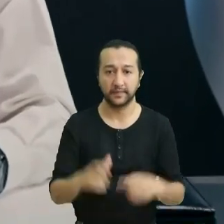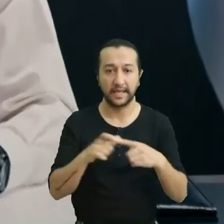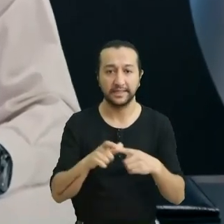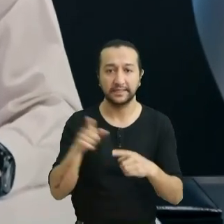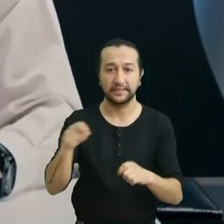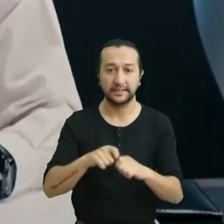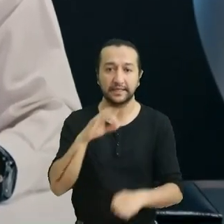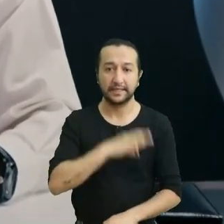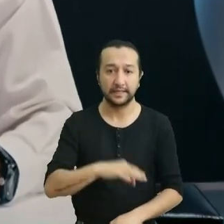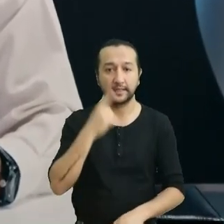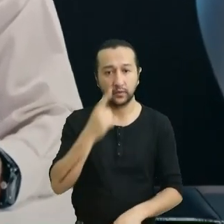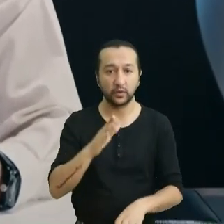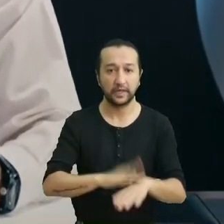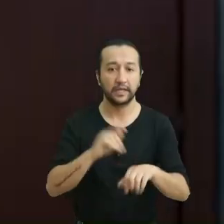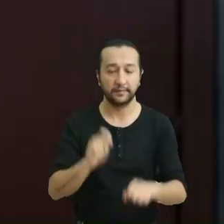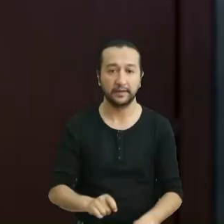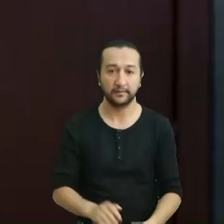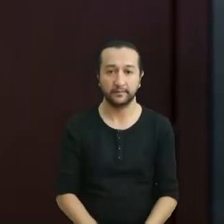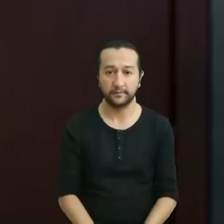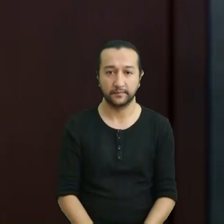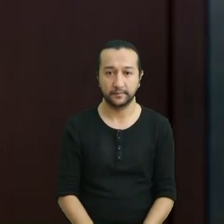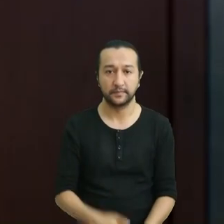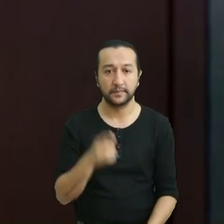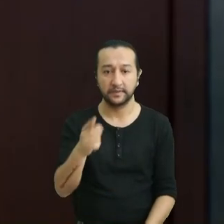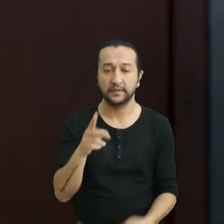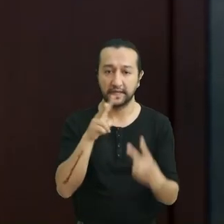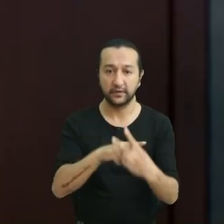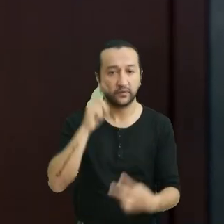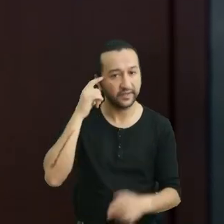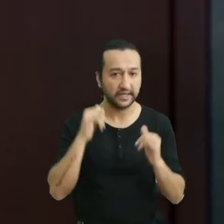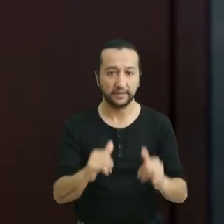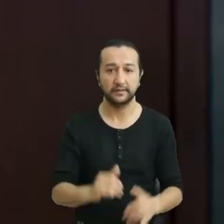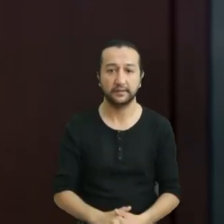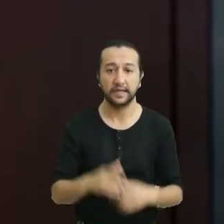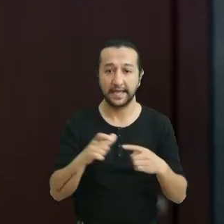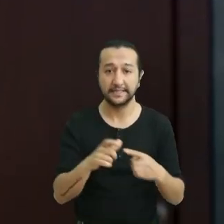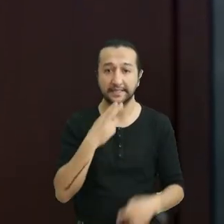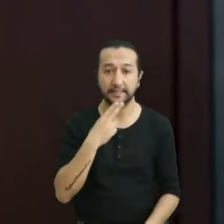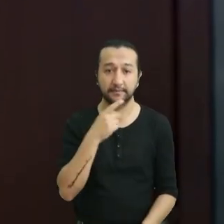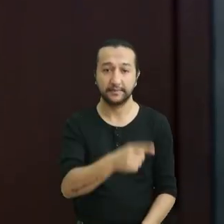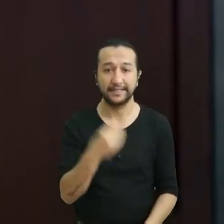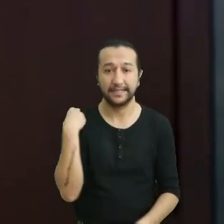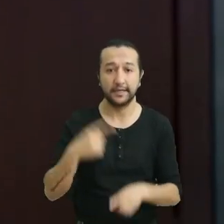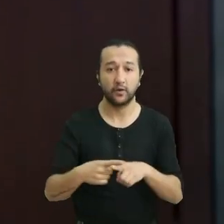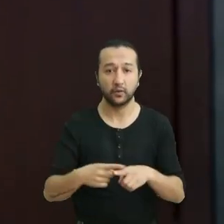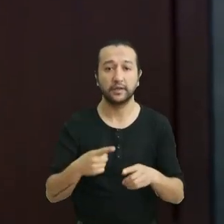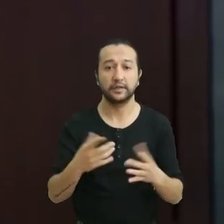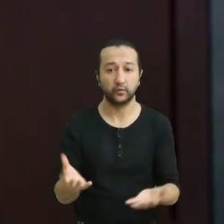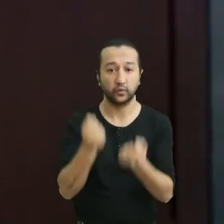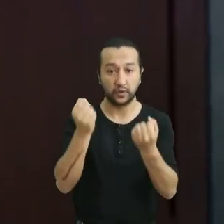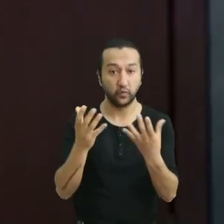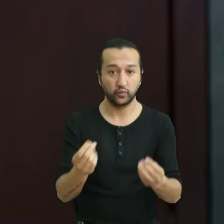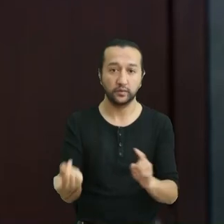Esin'in işine yarayacak şekilde halledelim bari. Size katılıyorum. Esin Hanım yeni ortağını ipten